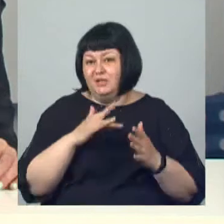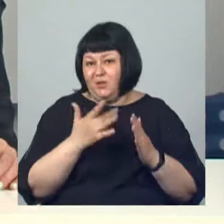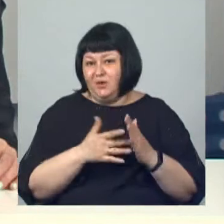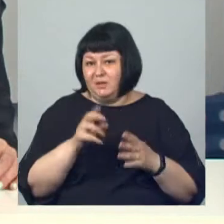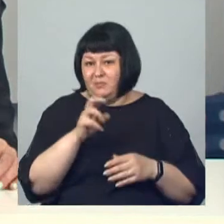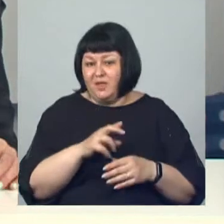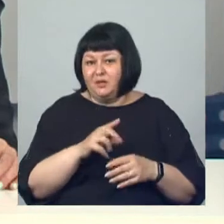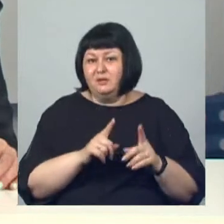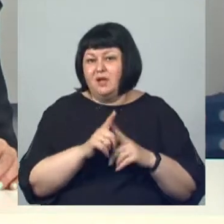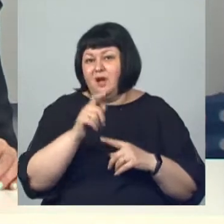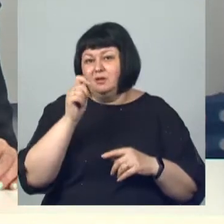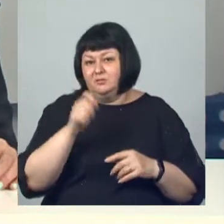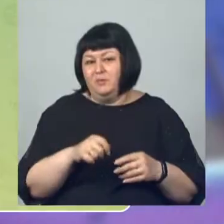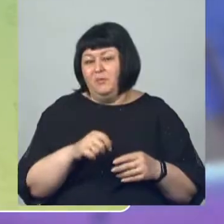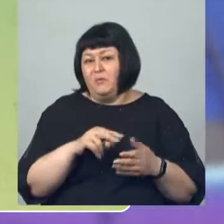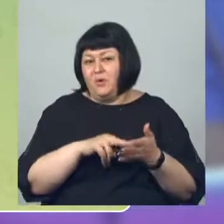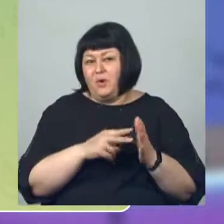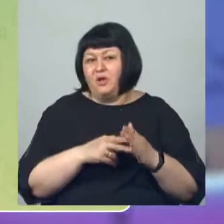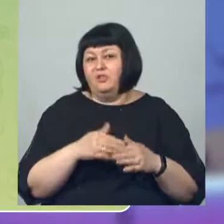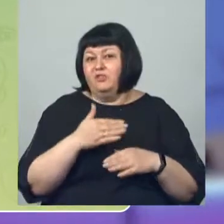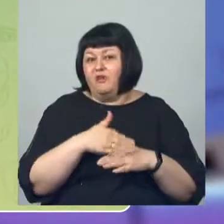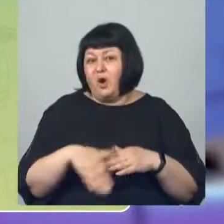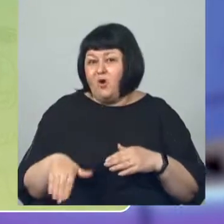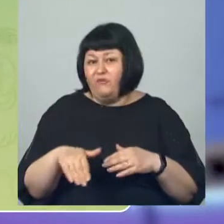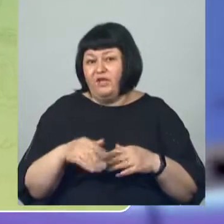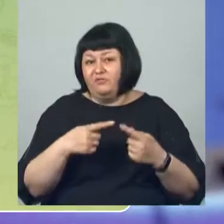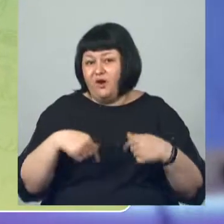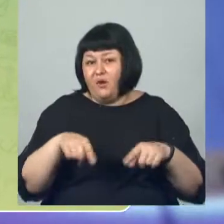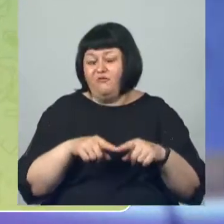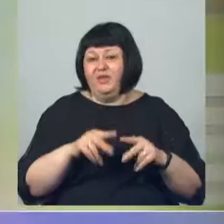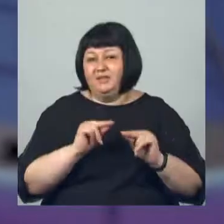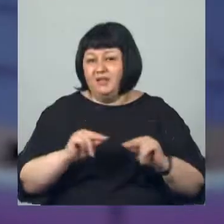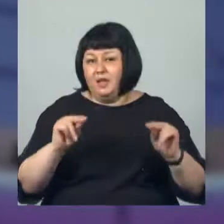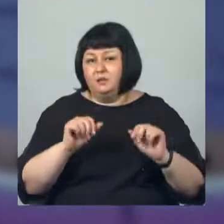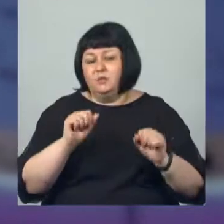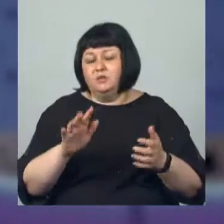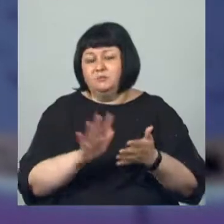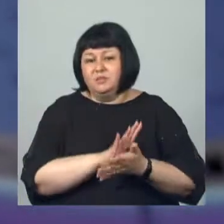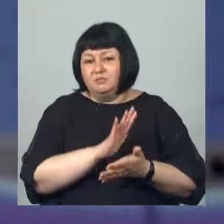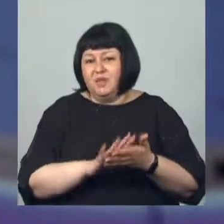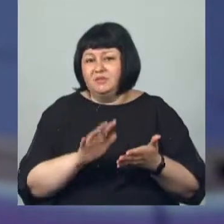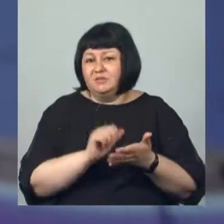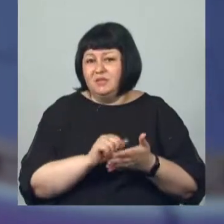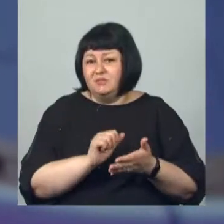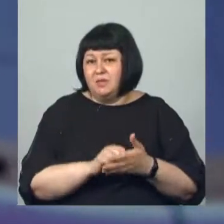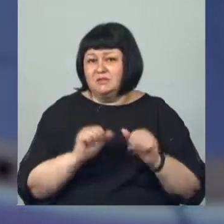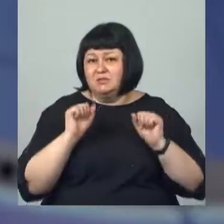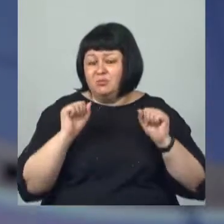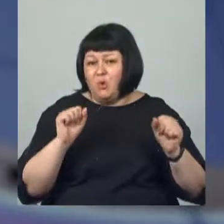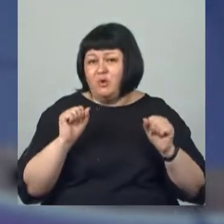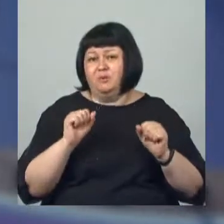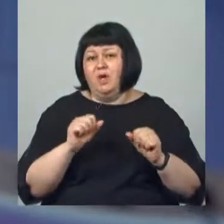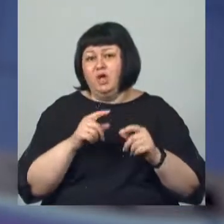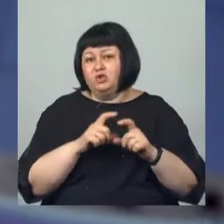стартовал проект дворовый тренер все лето дети смогут бесплатно заниматься спортом на школьных стадионах во дворах под